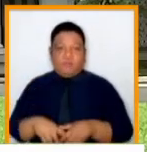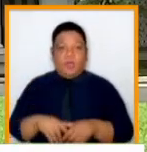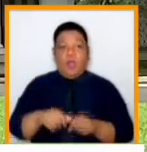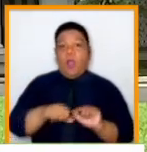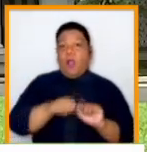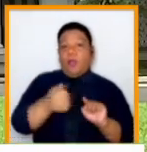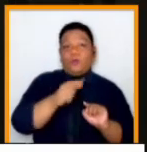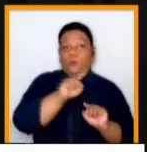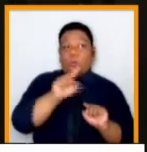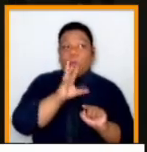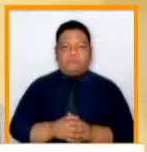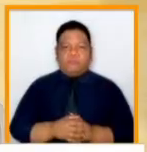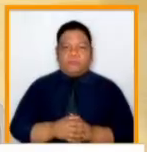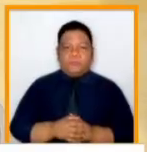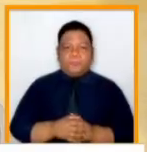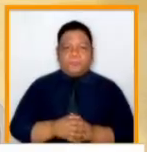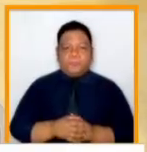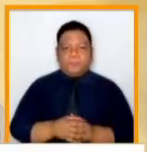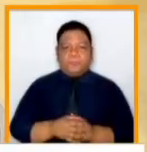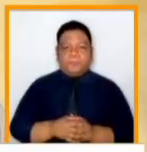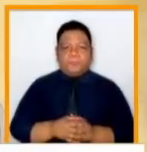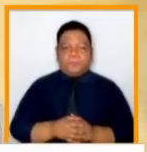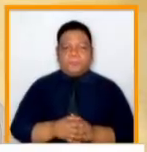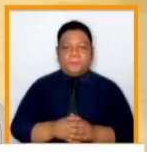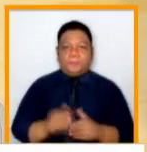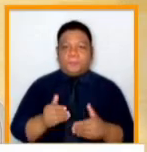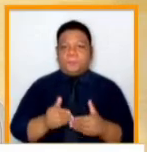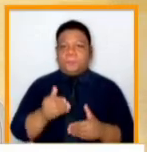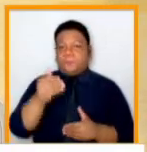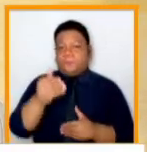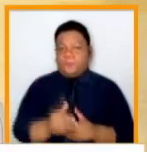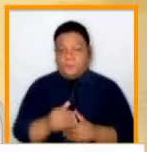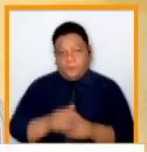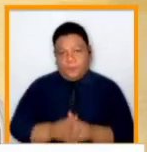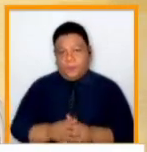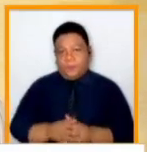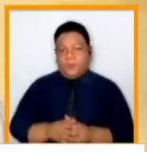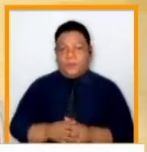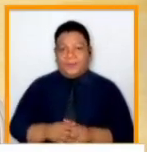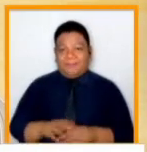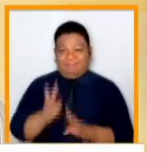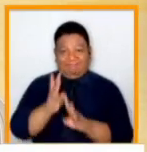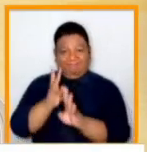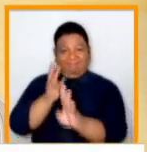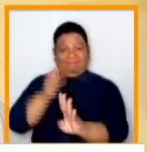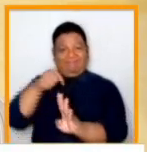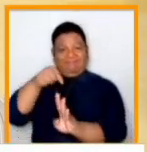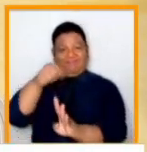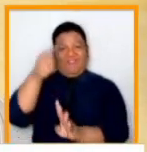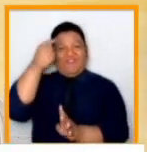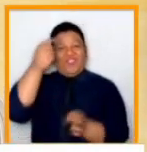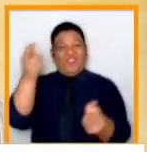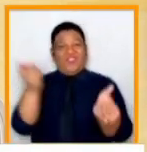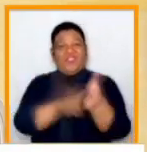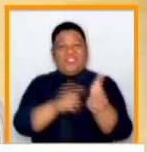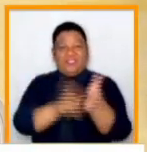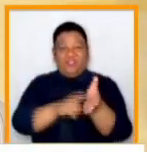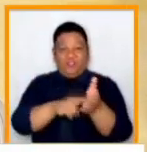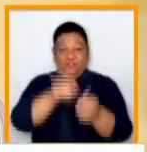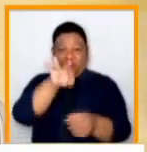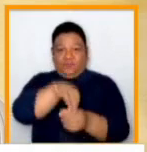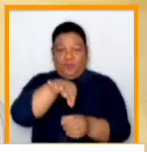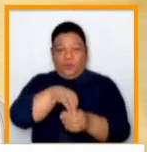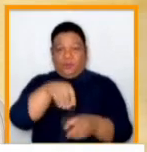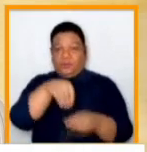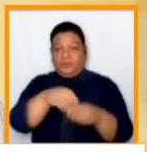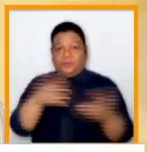pagkapangulo maging ang Malacanang. Nagkagulo na sa pila ng mga nagpaparehistro sa San Jose del Monte, Bulacan nang uminit ang ulo